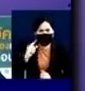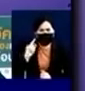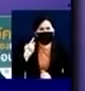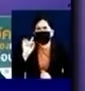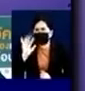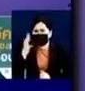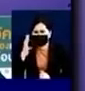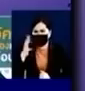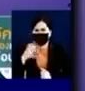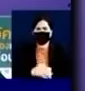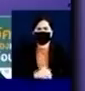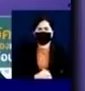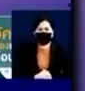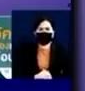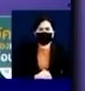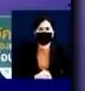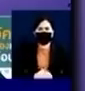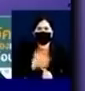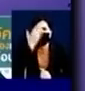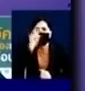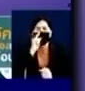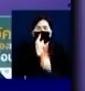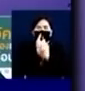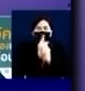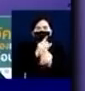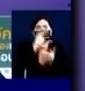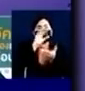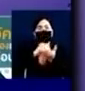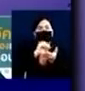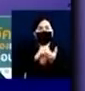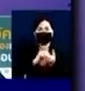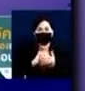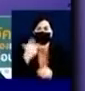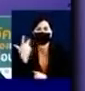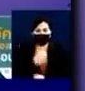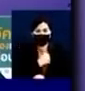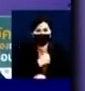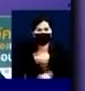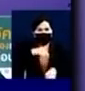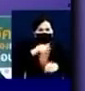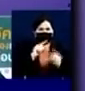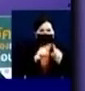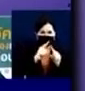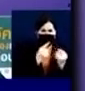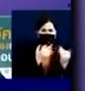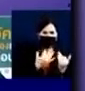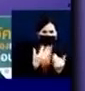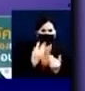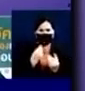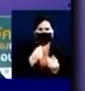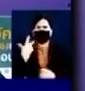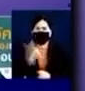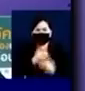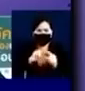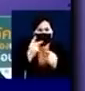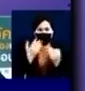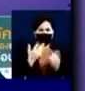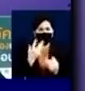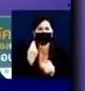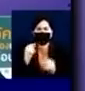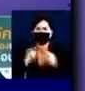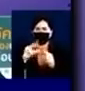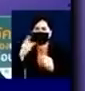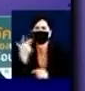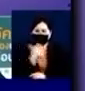การฉีดไฟเซอร์หรือโมเดอร์นาให้ฉีดไฟเซอร์หรือโมเดอร์นาตัวเดียวกันหลังจากเข็มที่2ผ่านไป